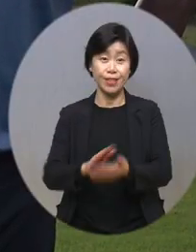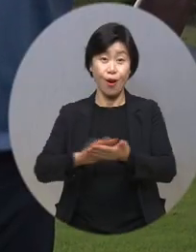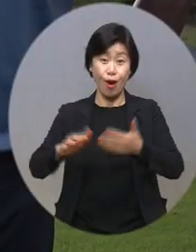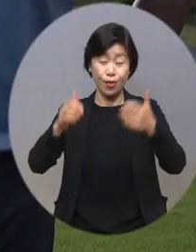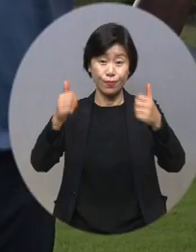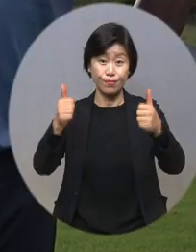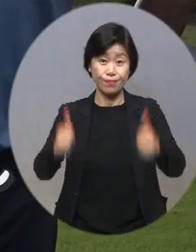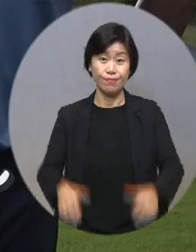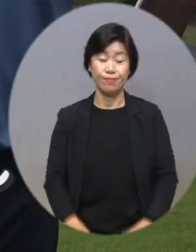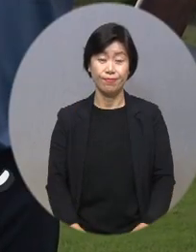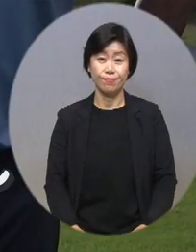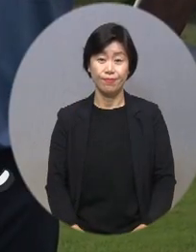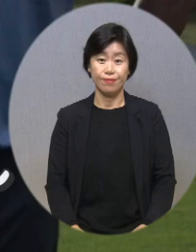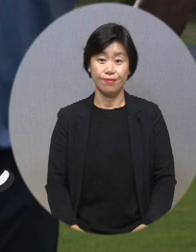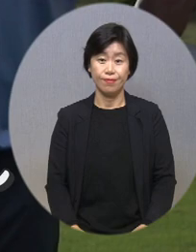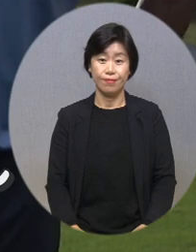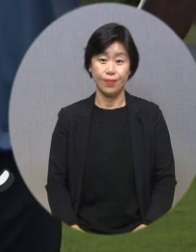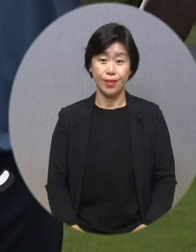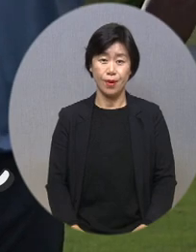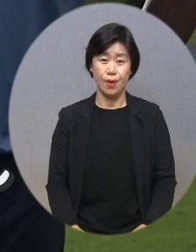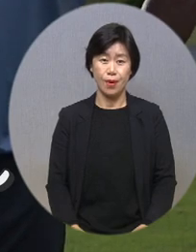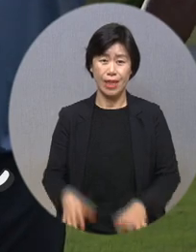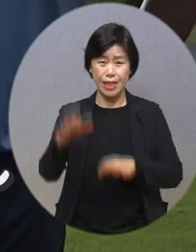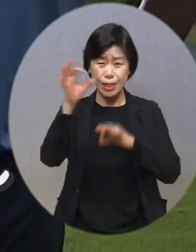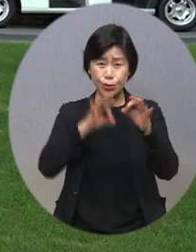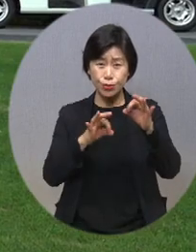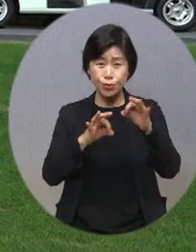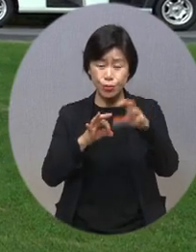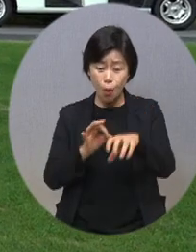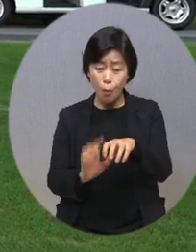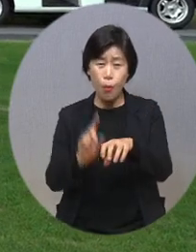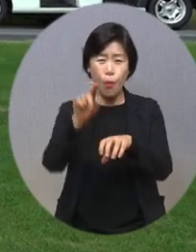굿샷! 굿샷! 벙커 넘어가 제발 벙커만 안 돼!